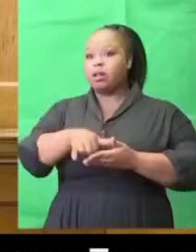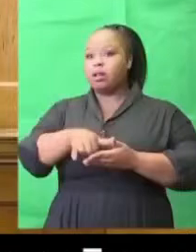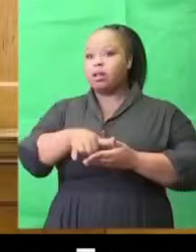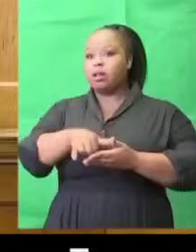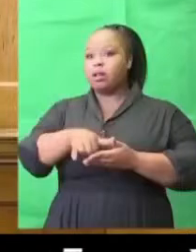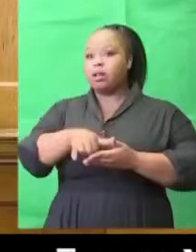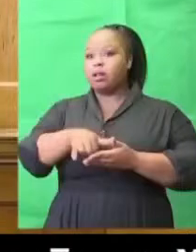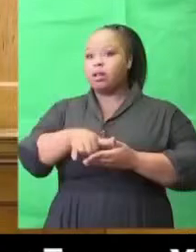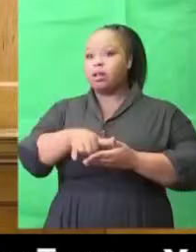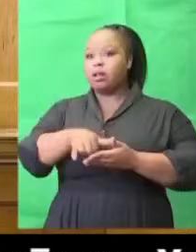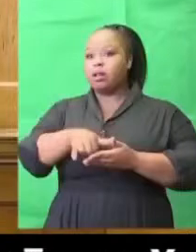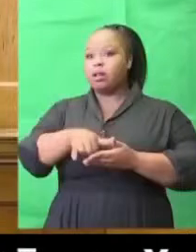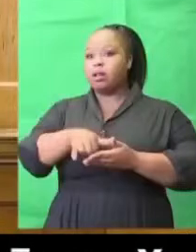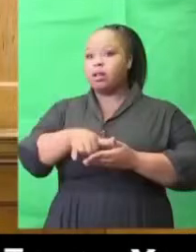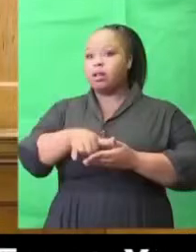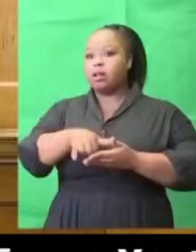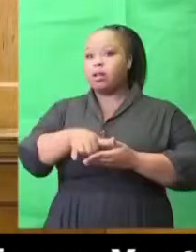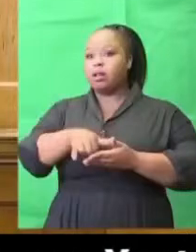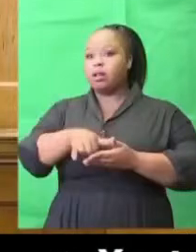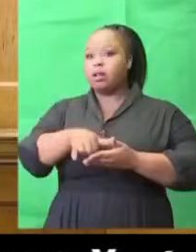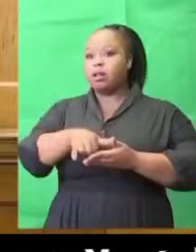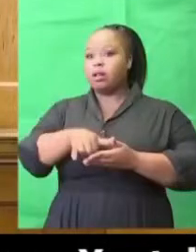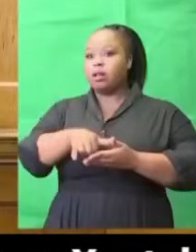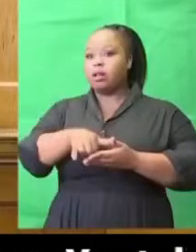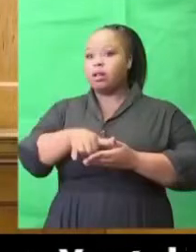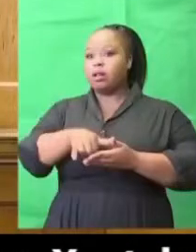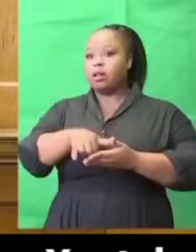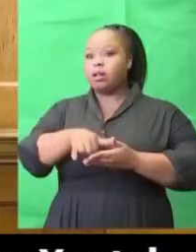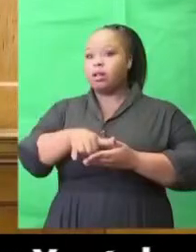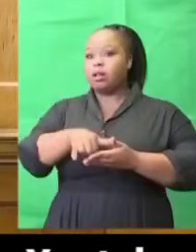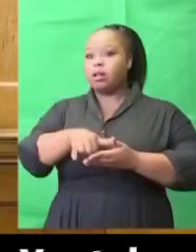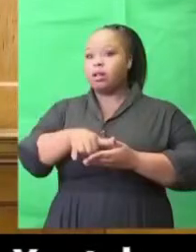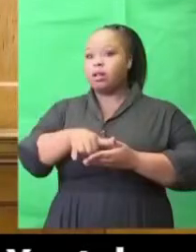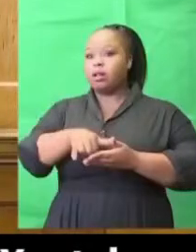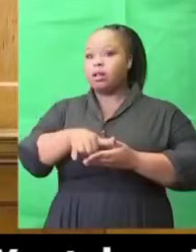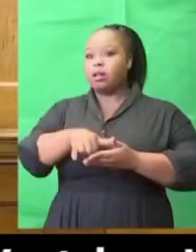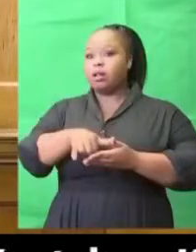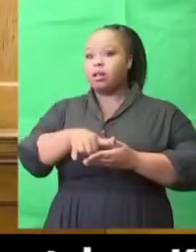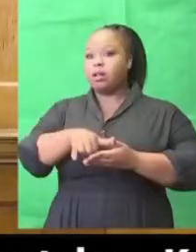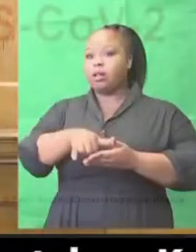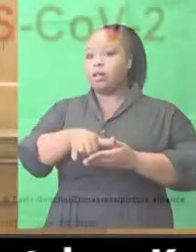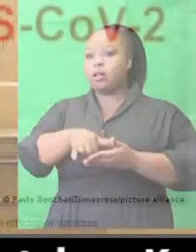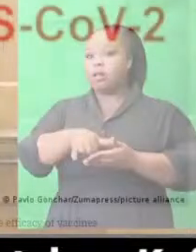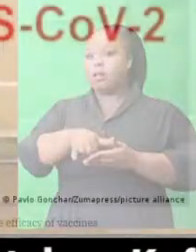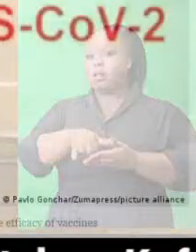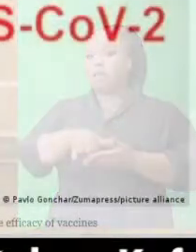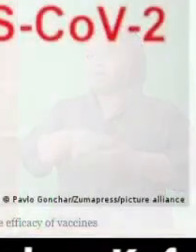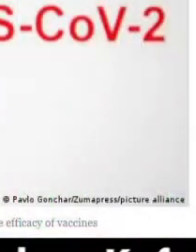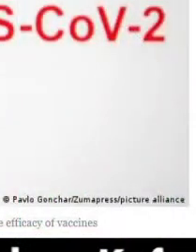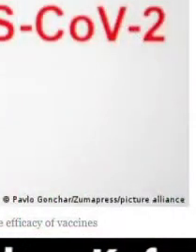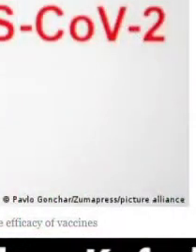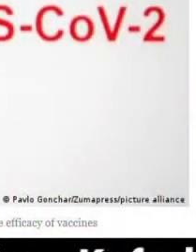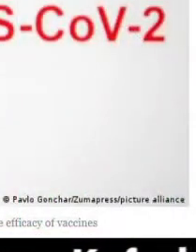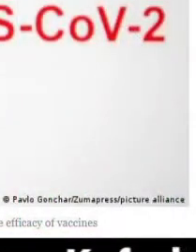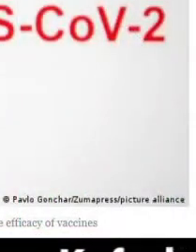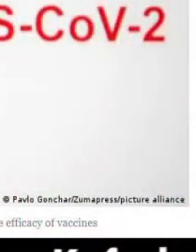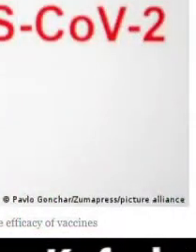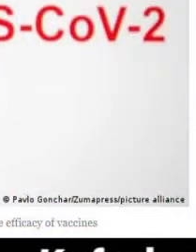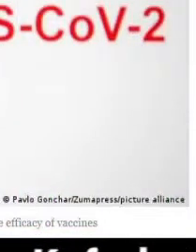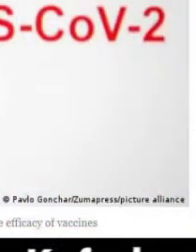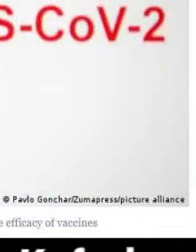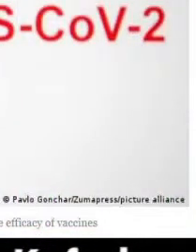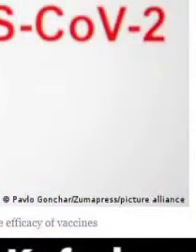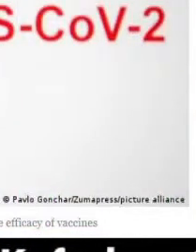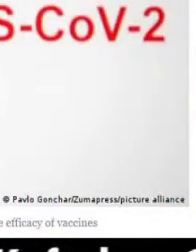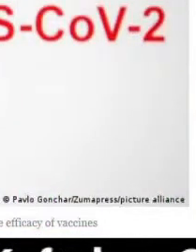ซื่อสัตย์ต่ออาชีพก็คือไม่ปิดบังมีข้อมูลปั๊บแจ้งทั่วโลกแจ้ง W H O W H